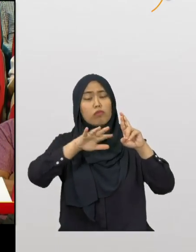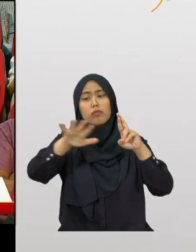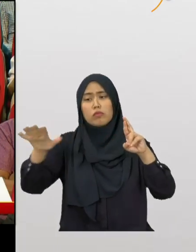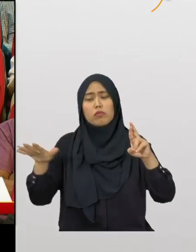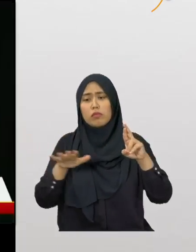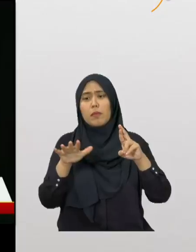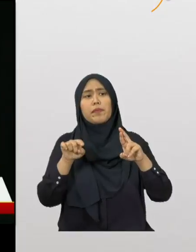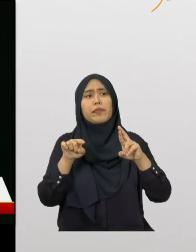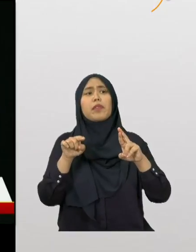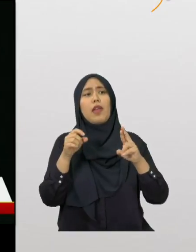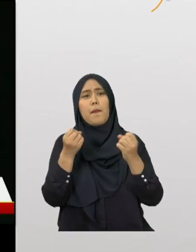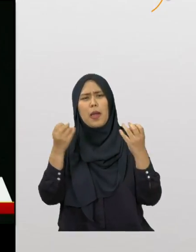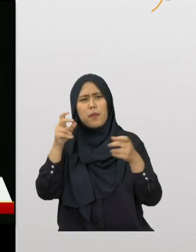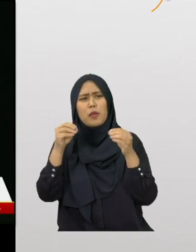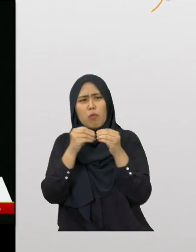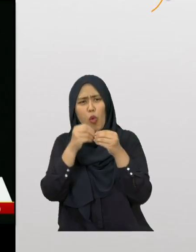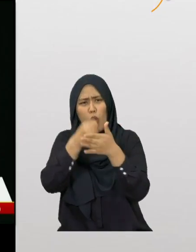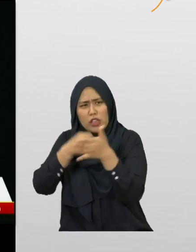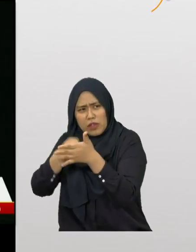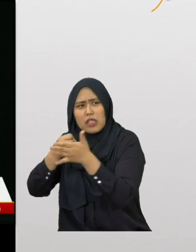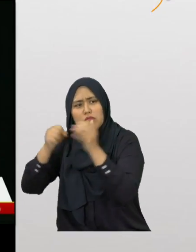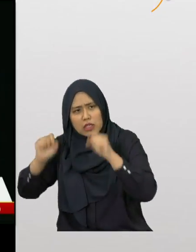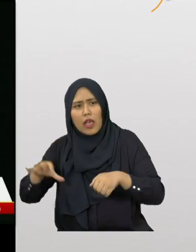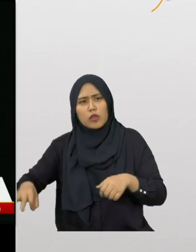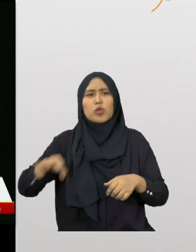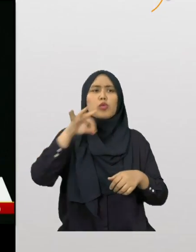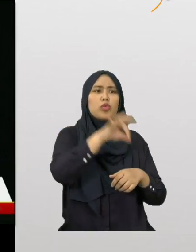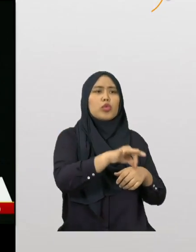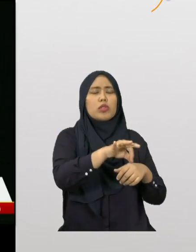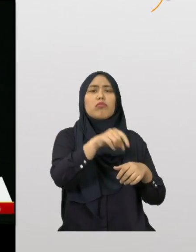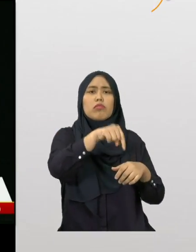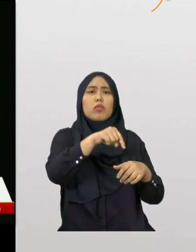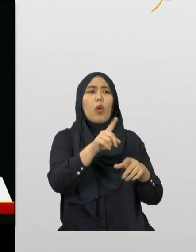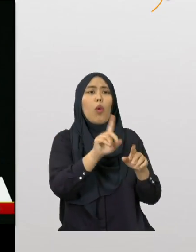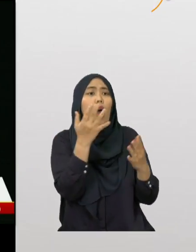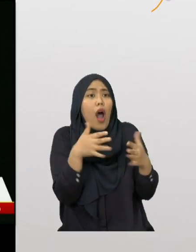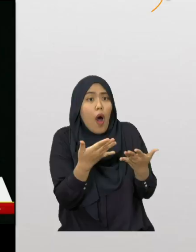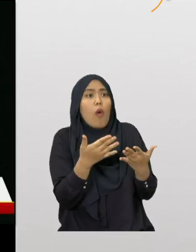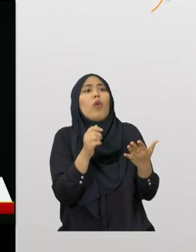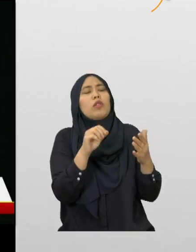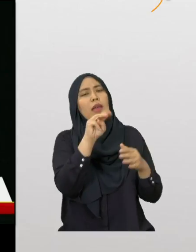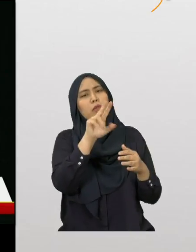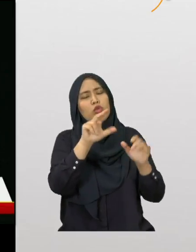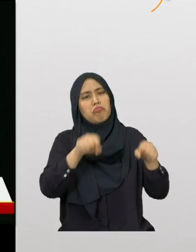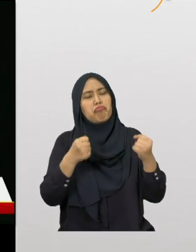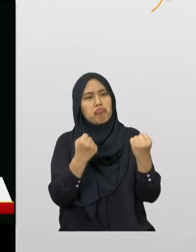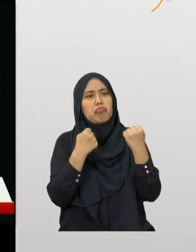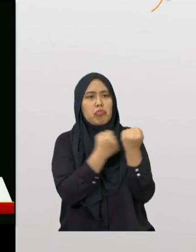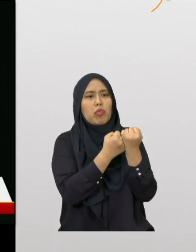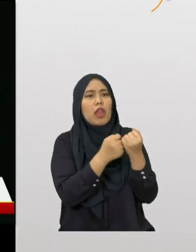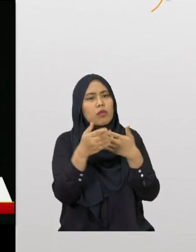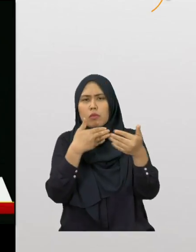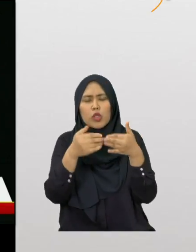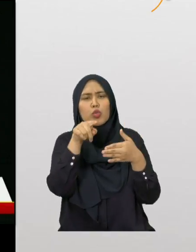akan menyumbang kepada masyarakat menerusi M-Kuasa 3. Tidak kiralah sama ada anda